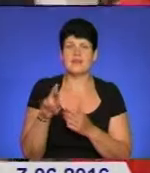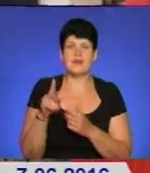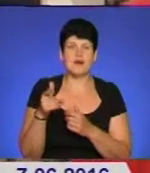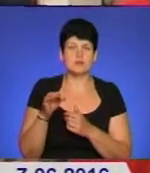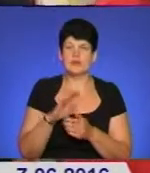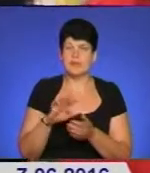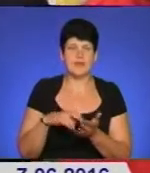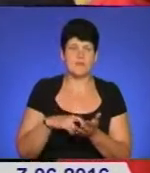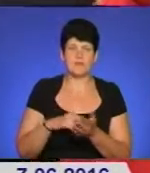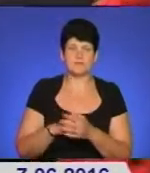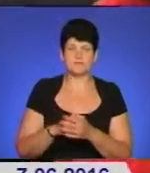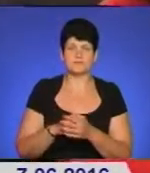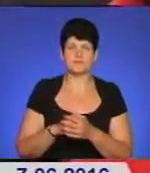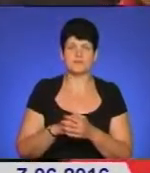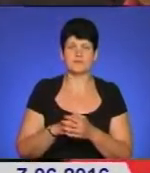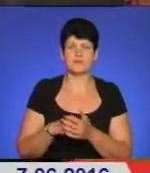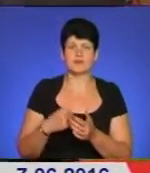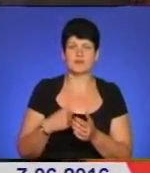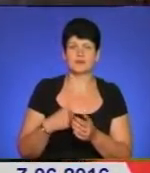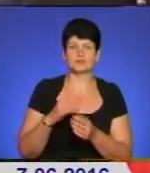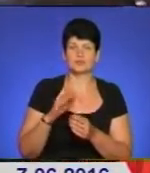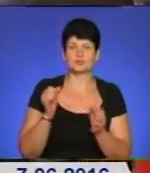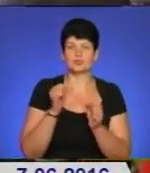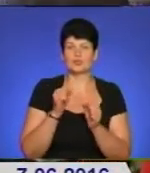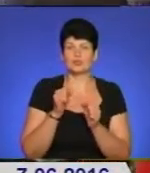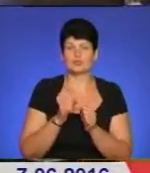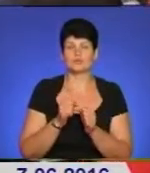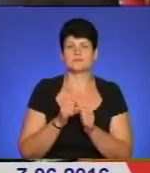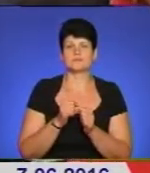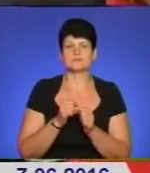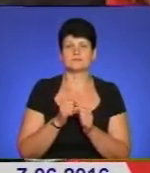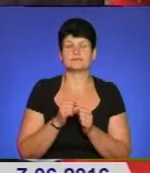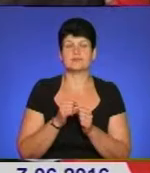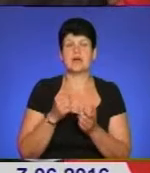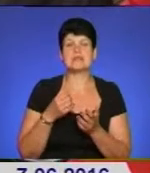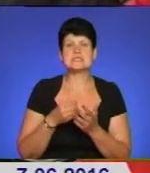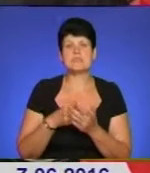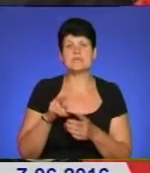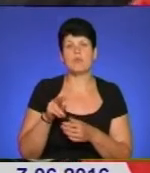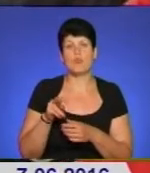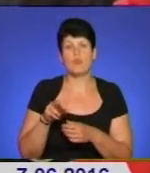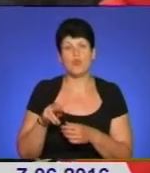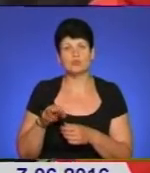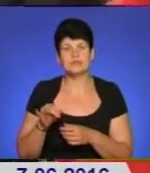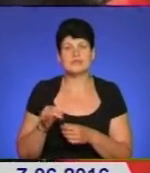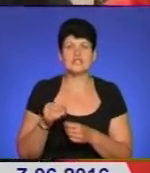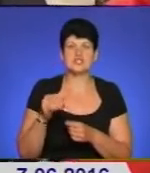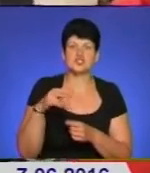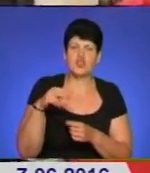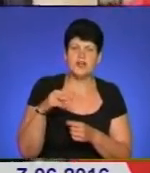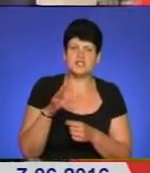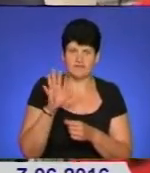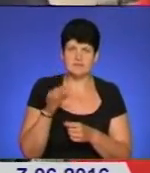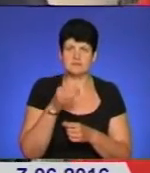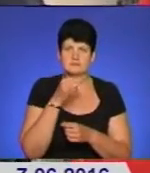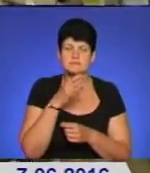бояться. Не знаю, я нітрати, я буду заморожувати, не знаю, чи буду нітрати. Як вам ціни на полуниці, черешні, все підходить чи?